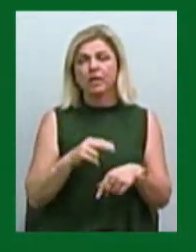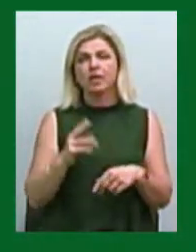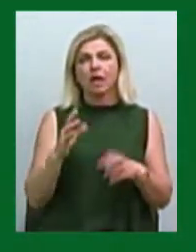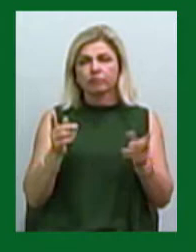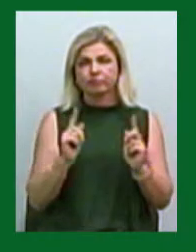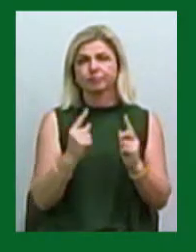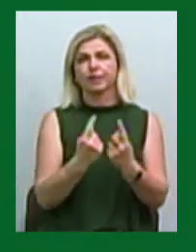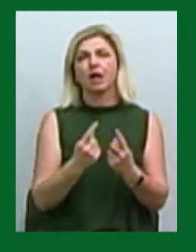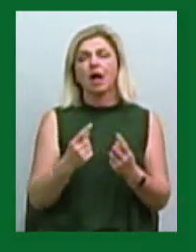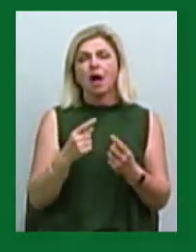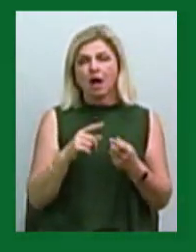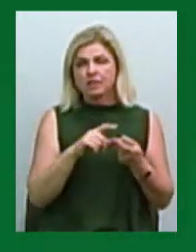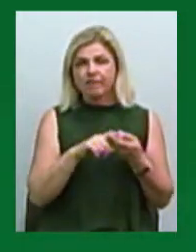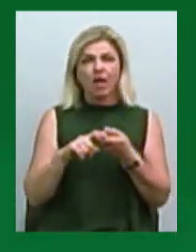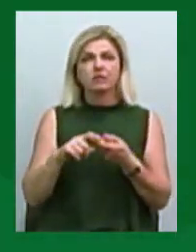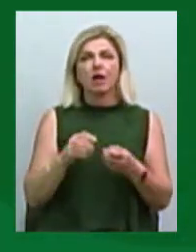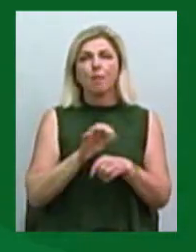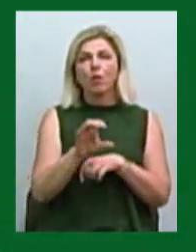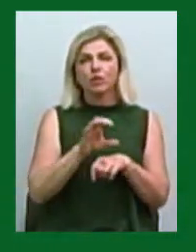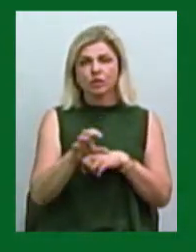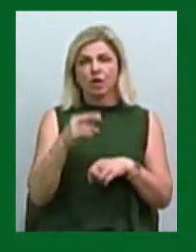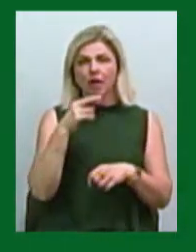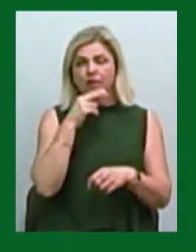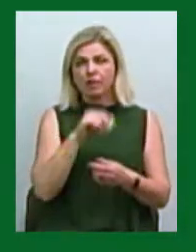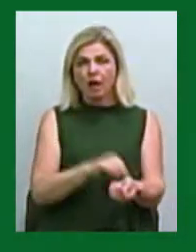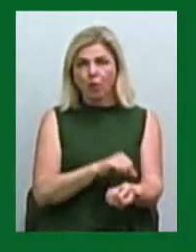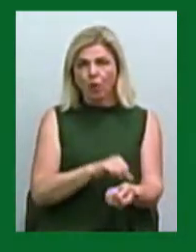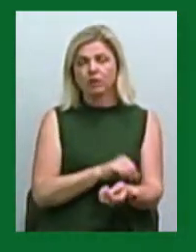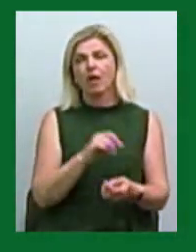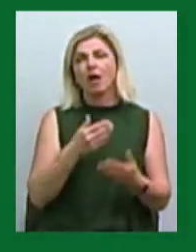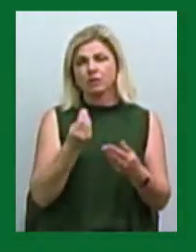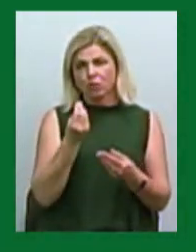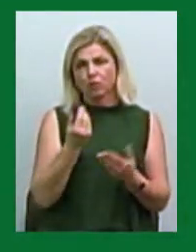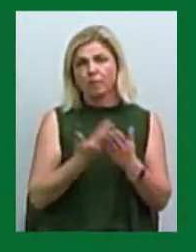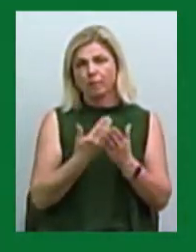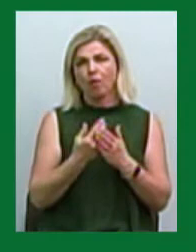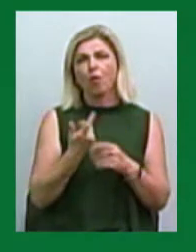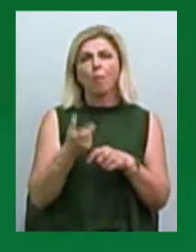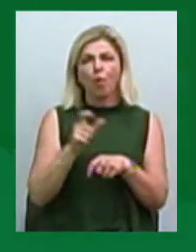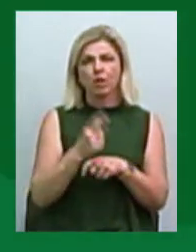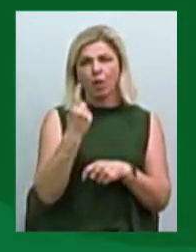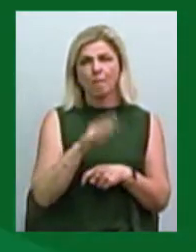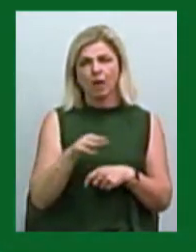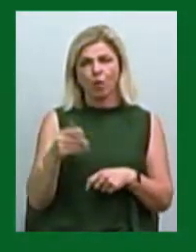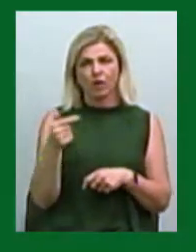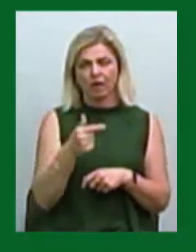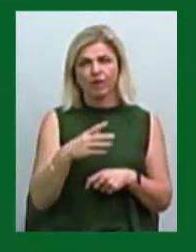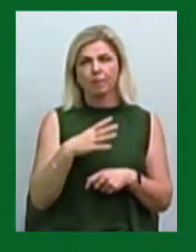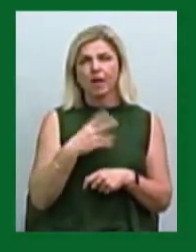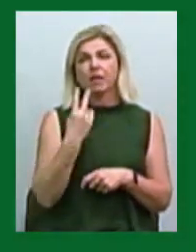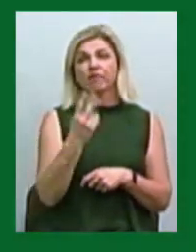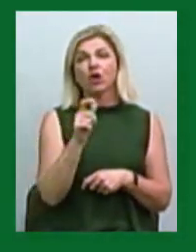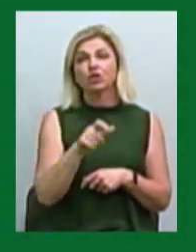ліквідували канал постачання наркотиків та психотропів вартістю понад 1 мільйон гривень. Групування складалося з 2